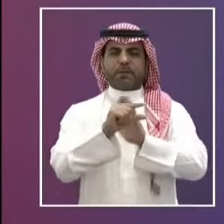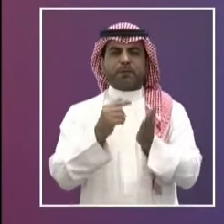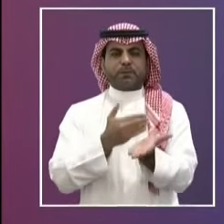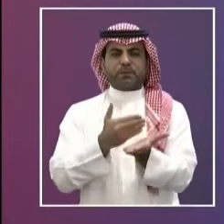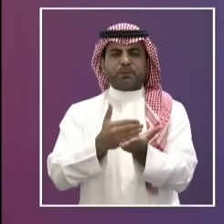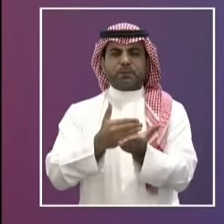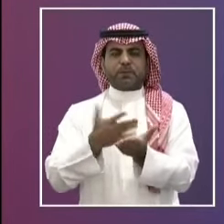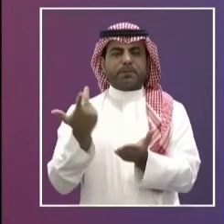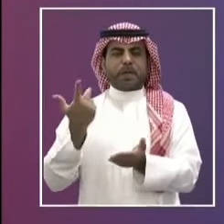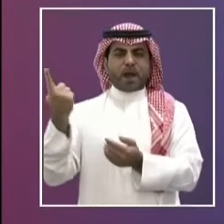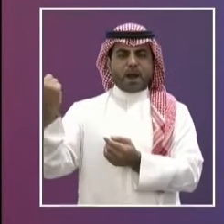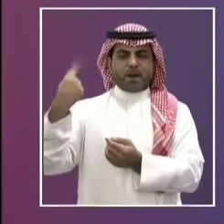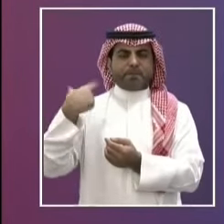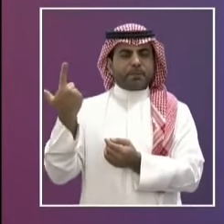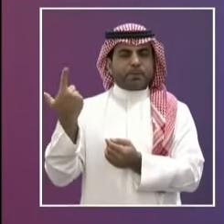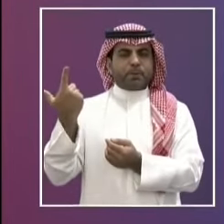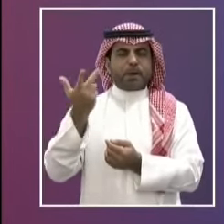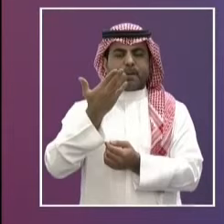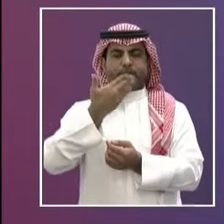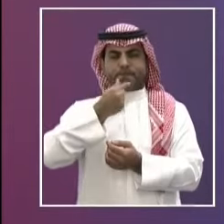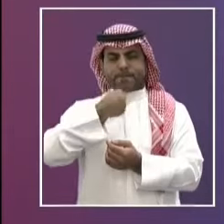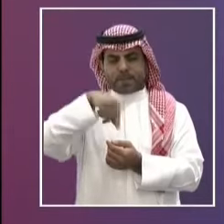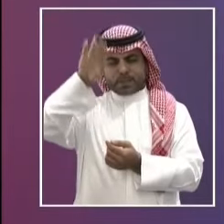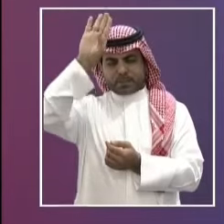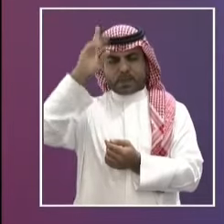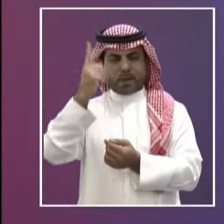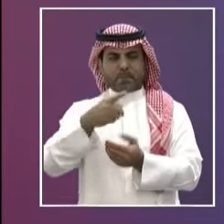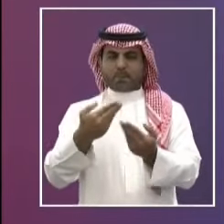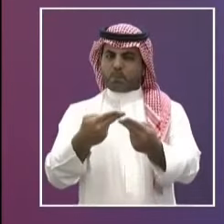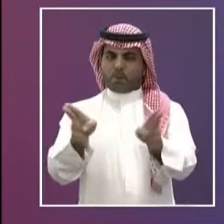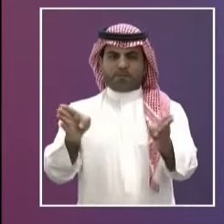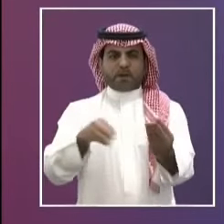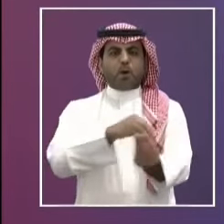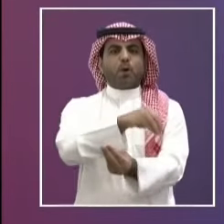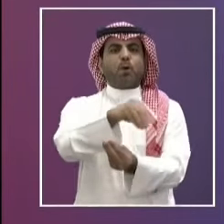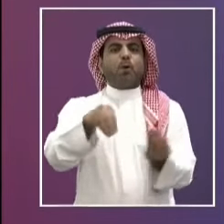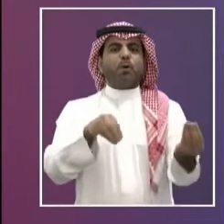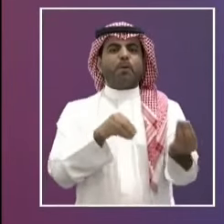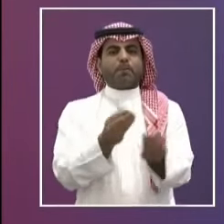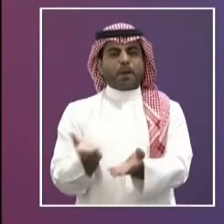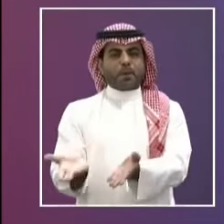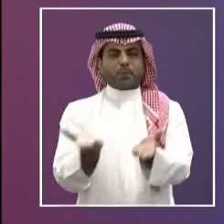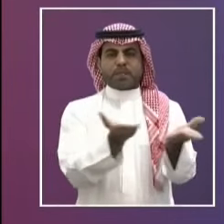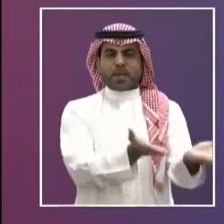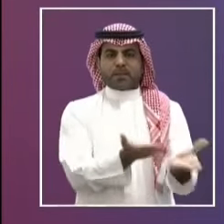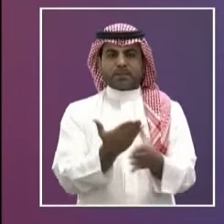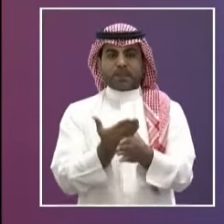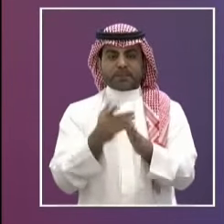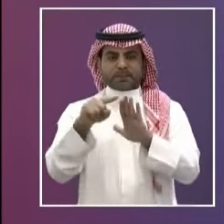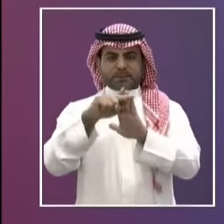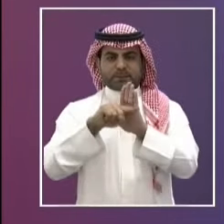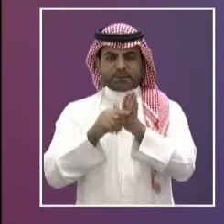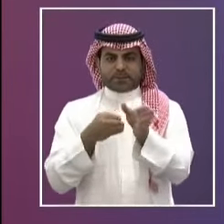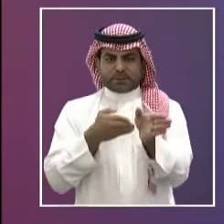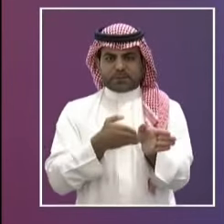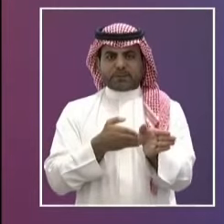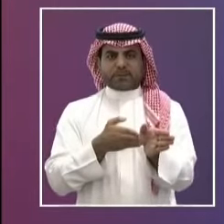التوجيهات الكريمة بالسماح بأداء العمرة في ظل الإجراءات الاحترازية.